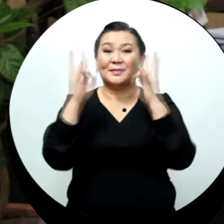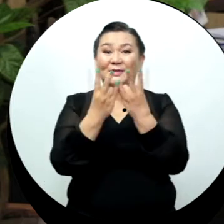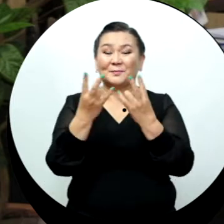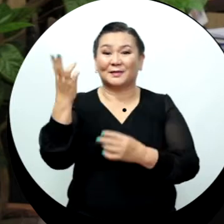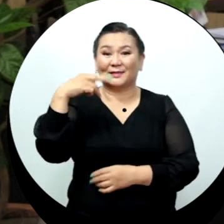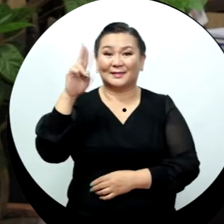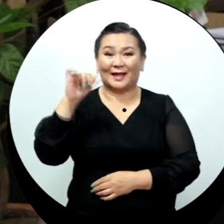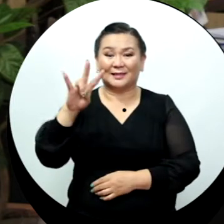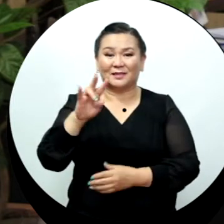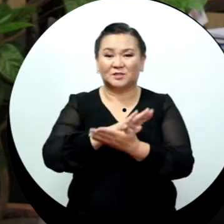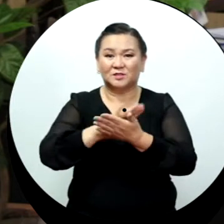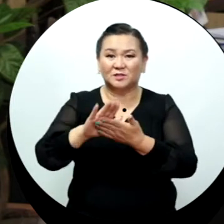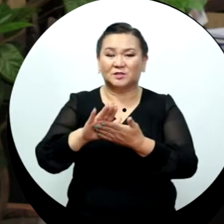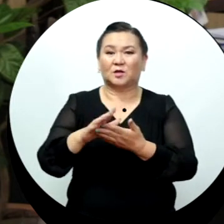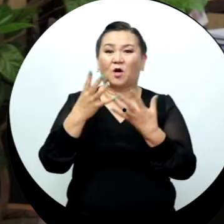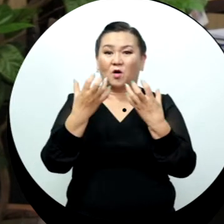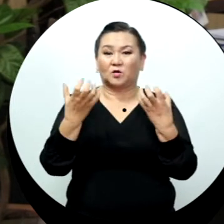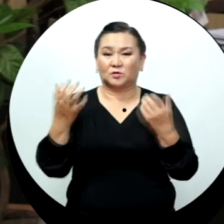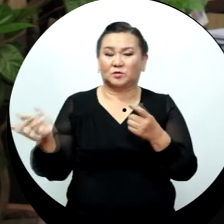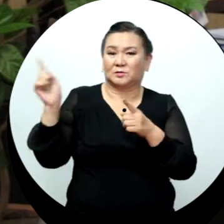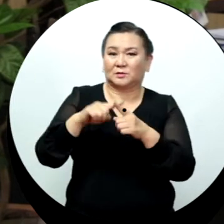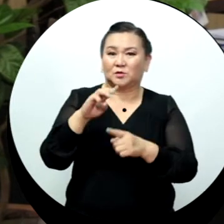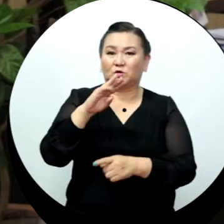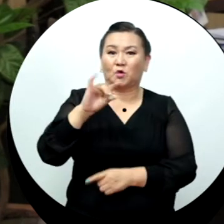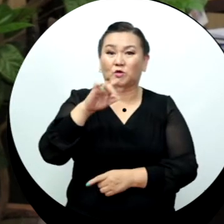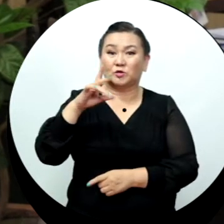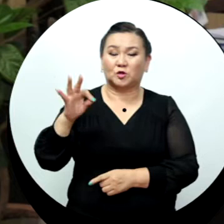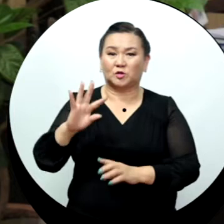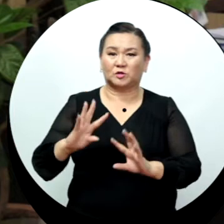даатгалын шинжилгээг хийнэ. Буюу олон давхаргаас тогтолцоог нэвтрүүлнэ.